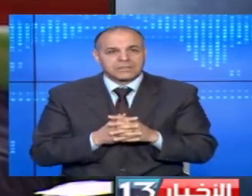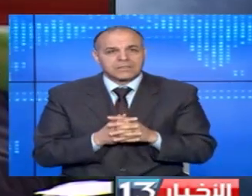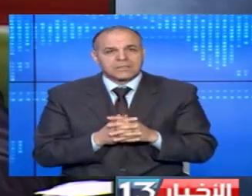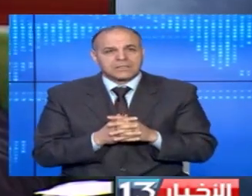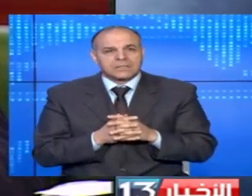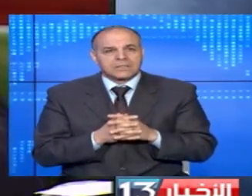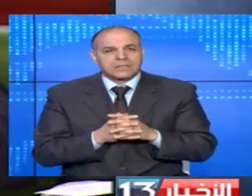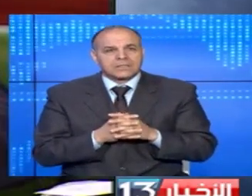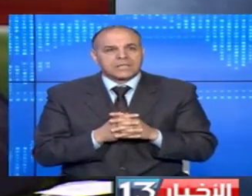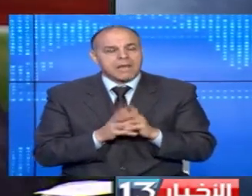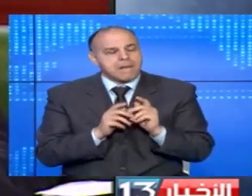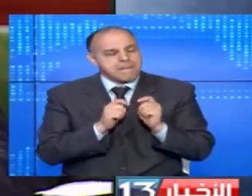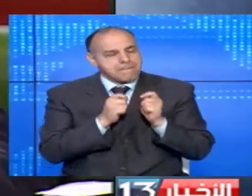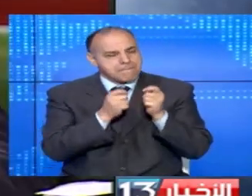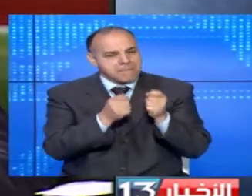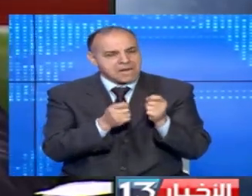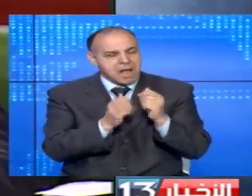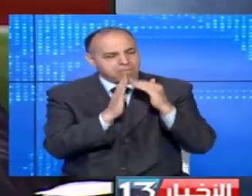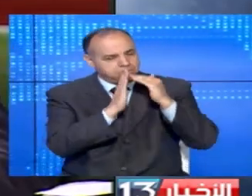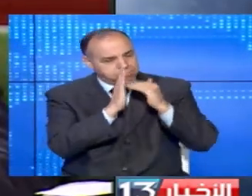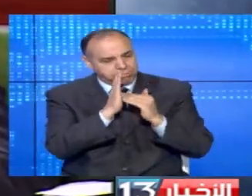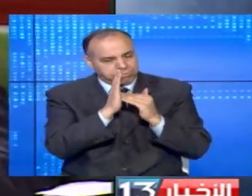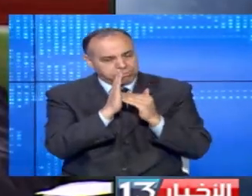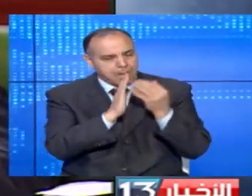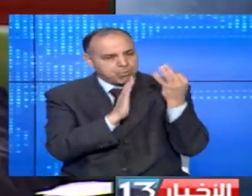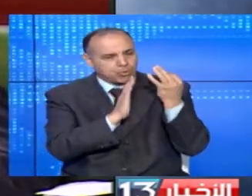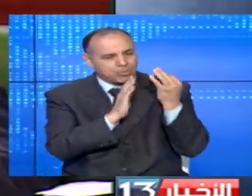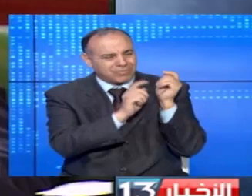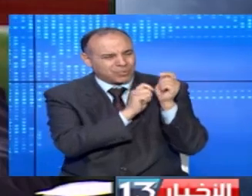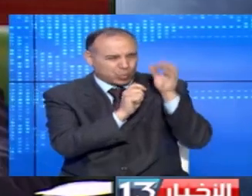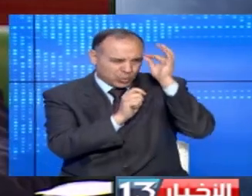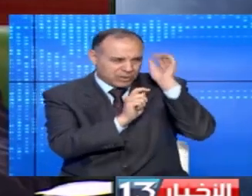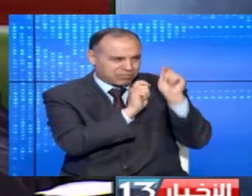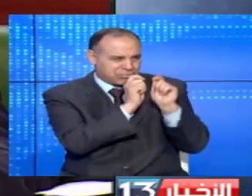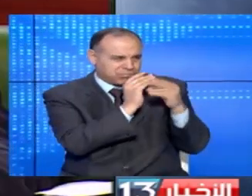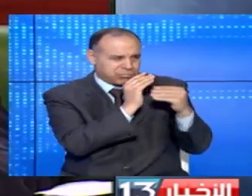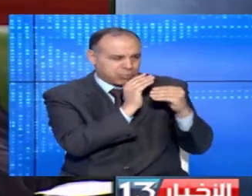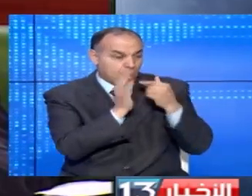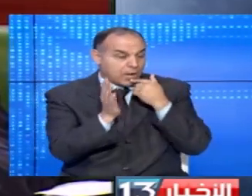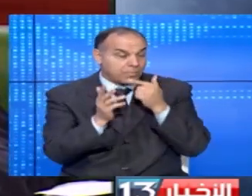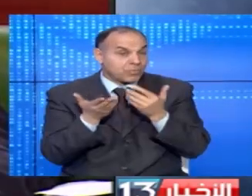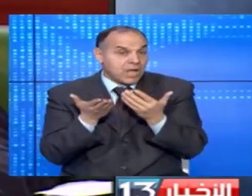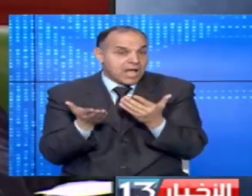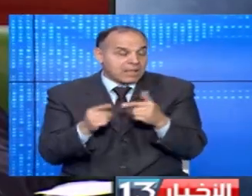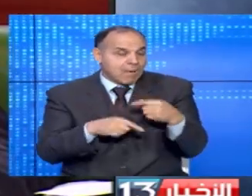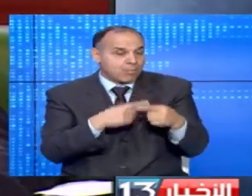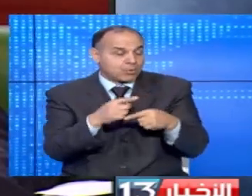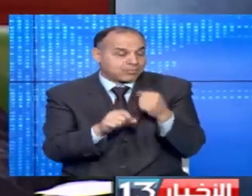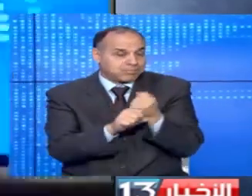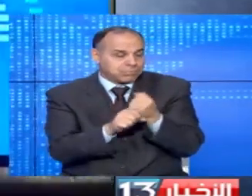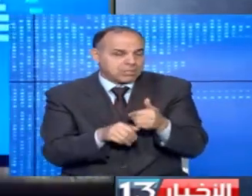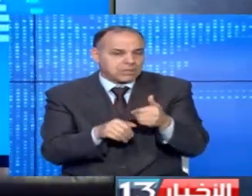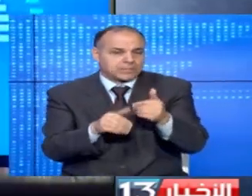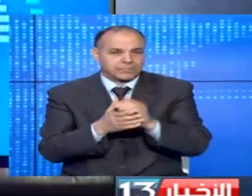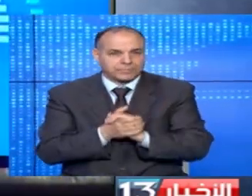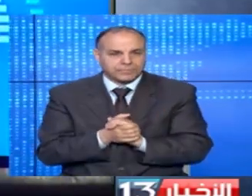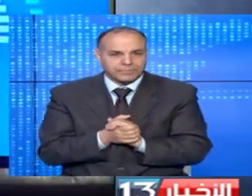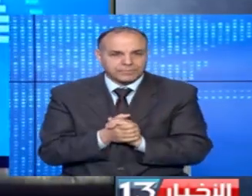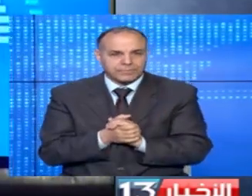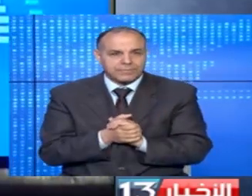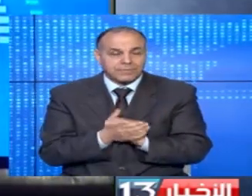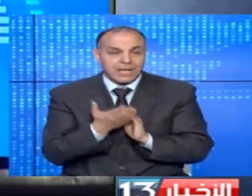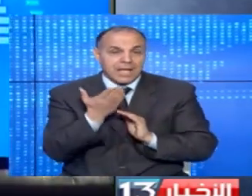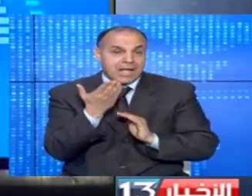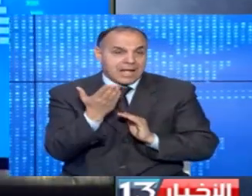منحى جديد منح انخفاض نسبه المديونيه وهذا يتطلب من مواصلتها المجهود هذا كانت ما